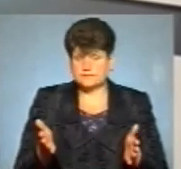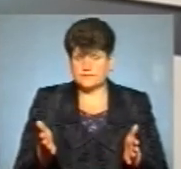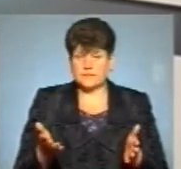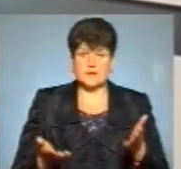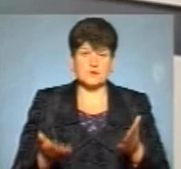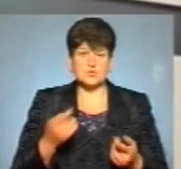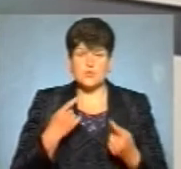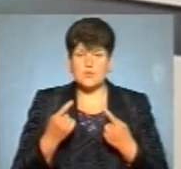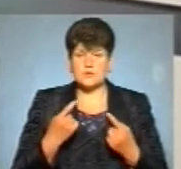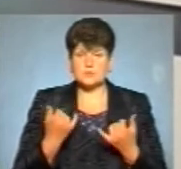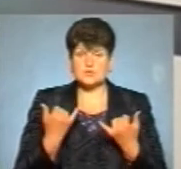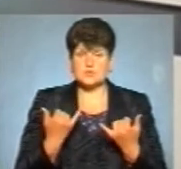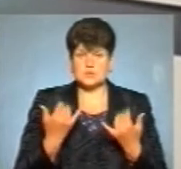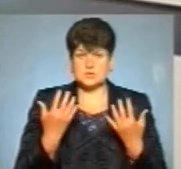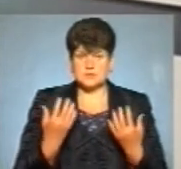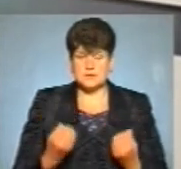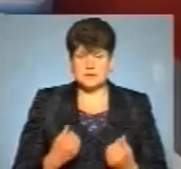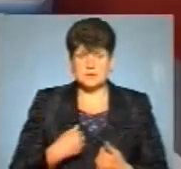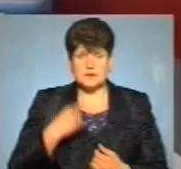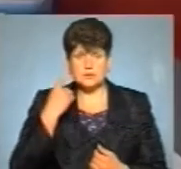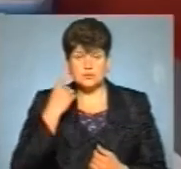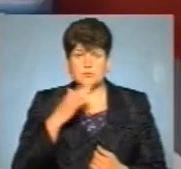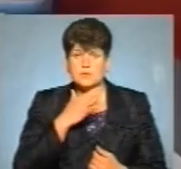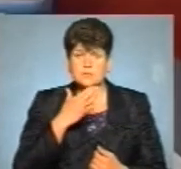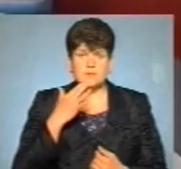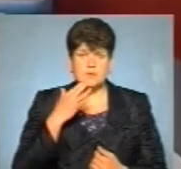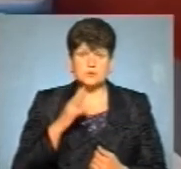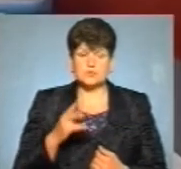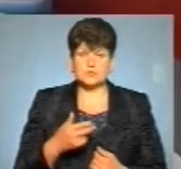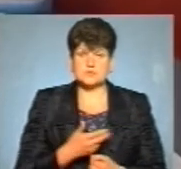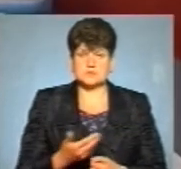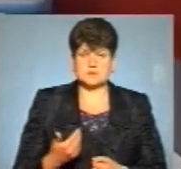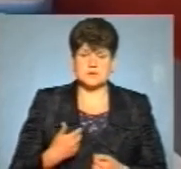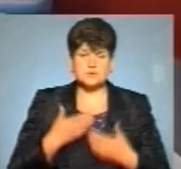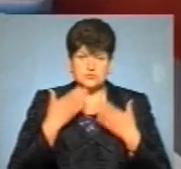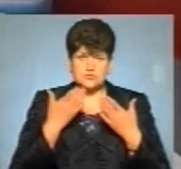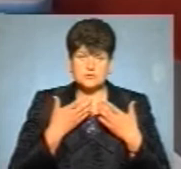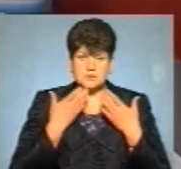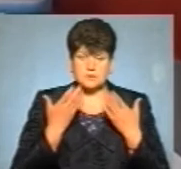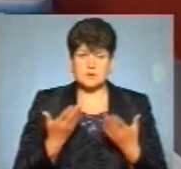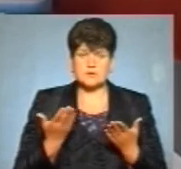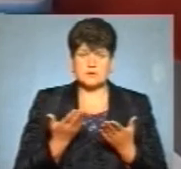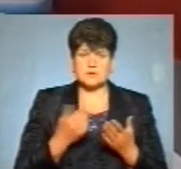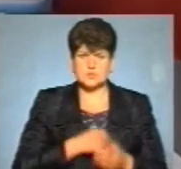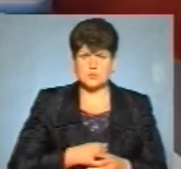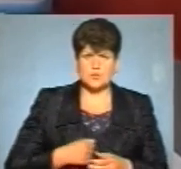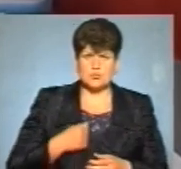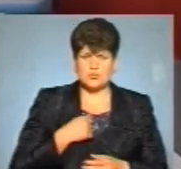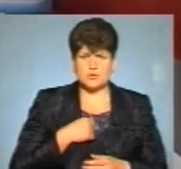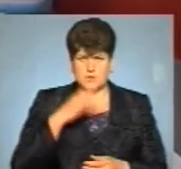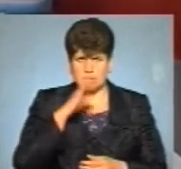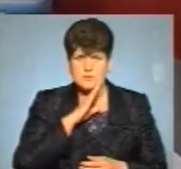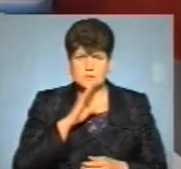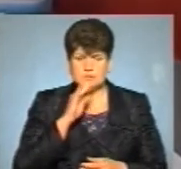Якщо говоритимо про сьогоднішній день, я думаю, багато хто з нас читали десь обурення батьків про те, що не